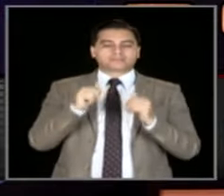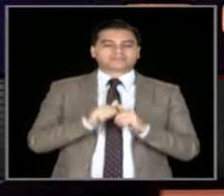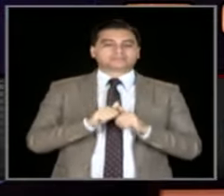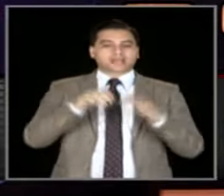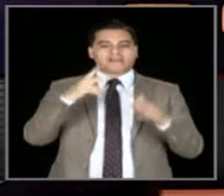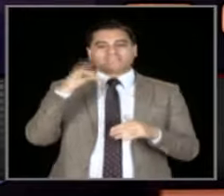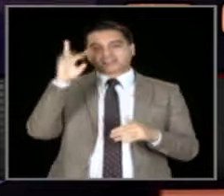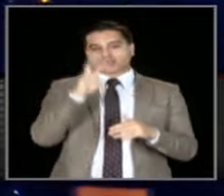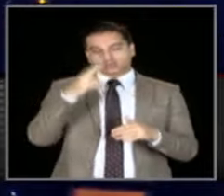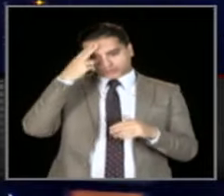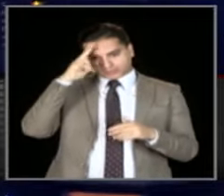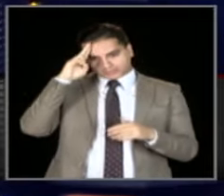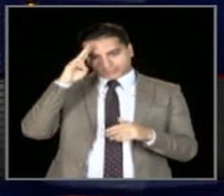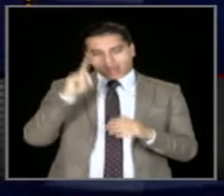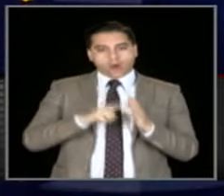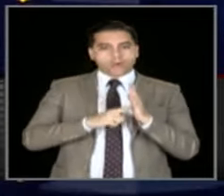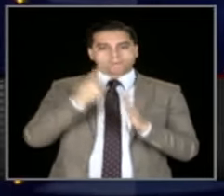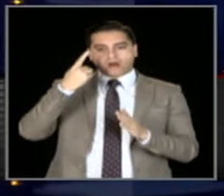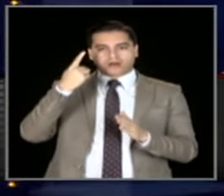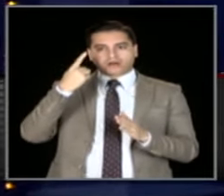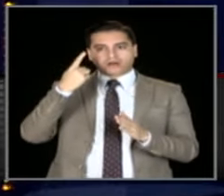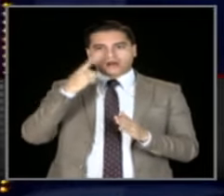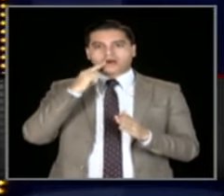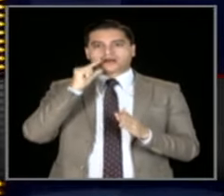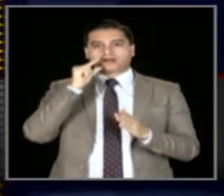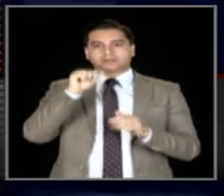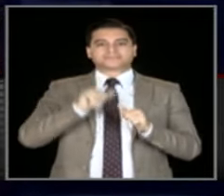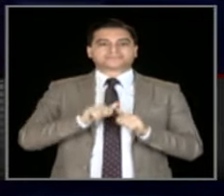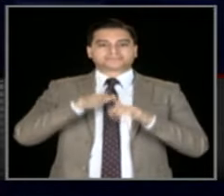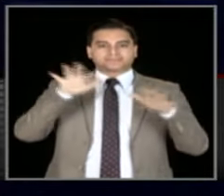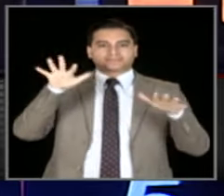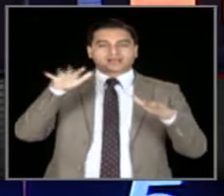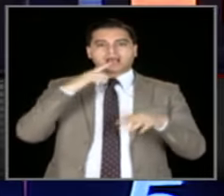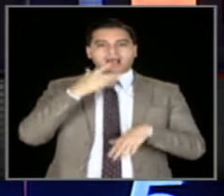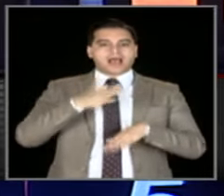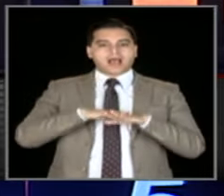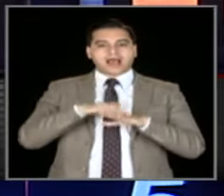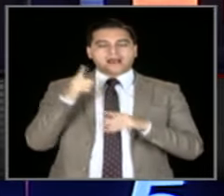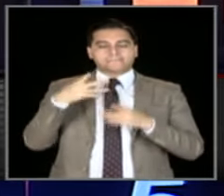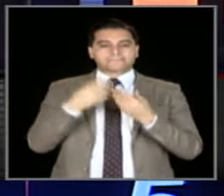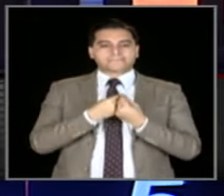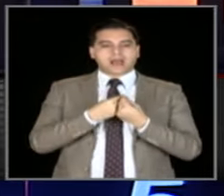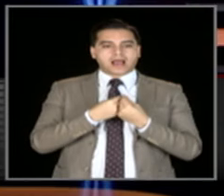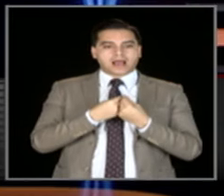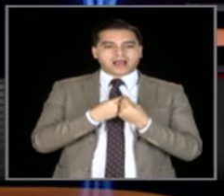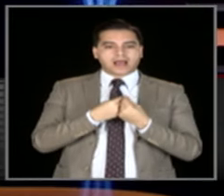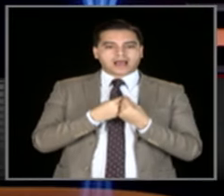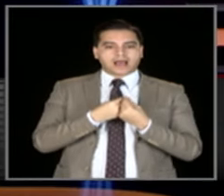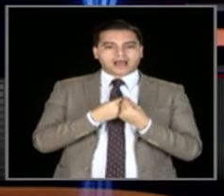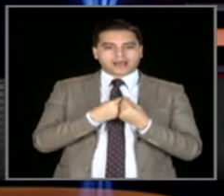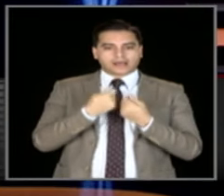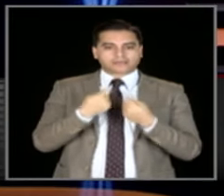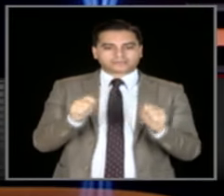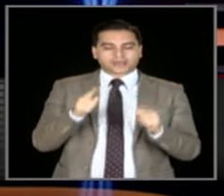12/2023 أول مرة ينشر ديوان مع دار نشر،